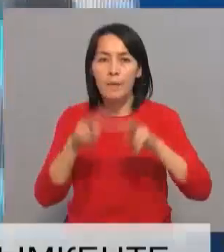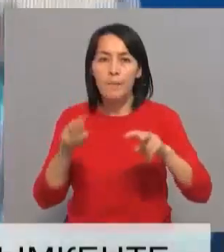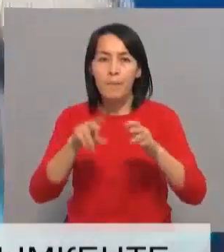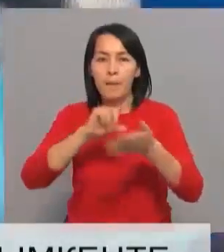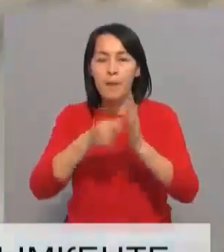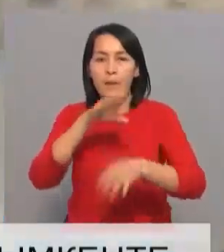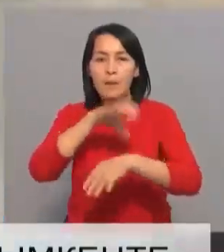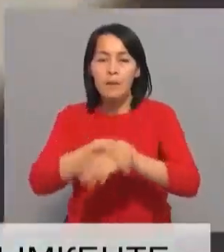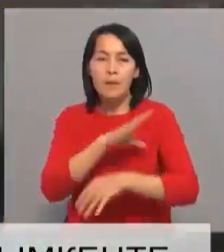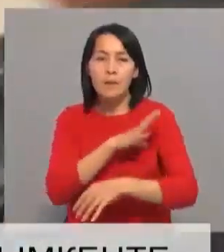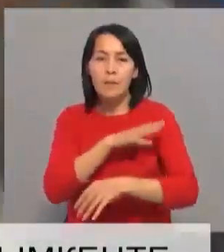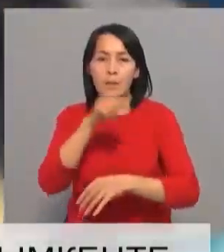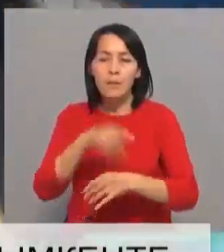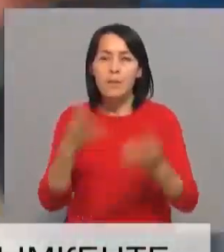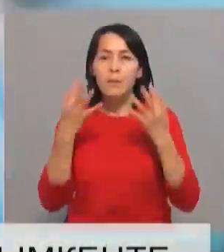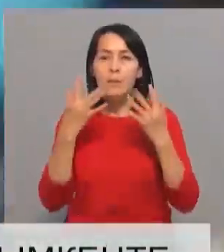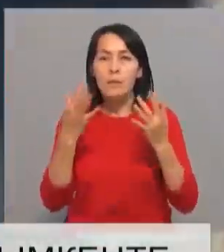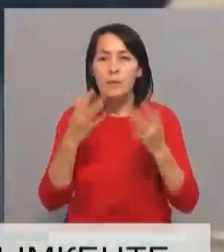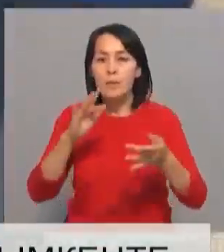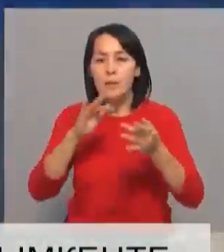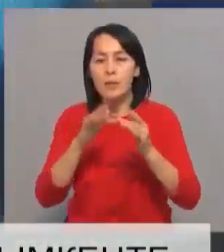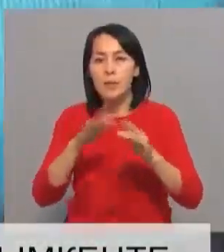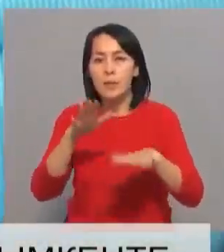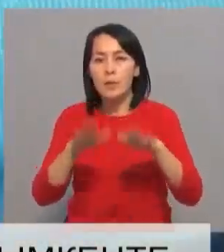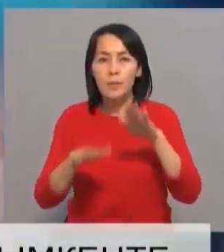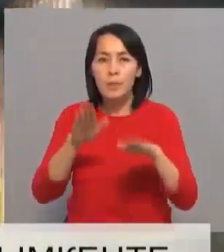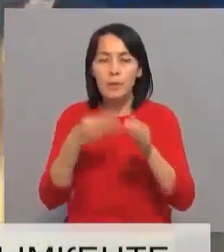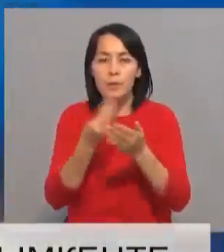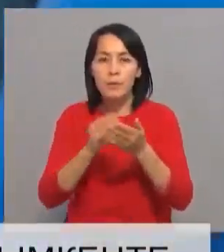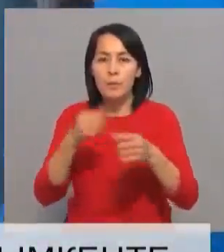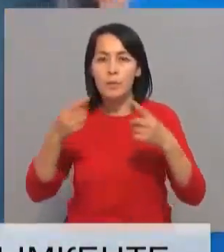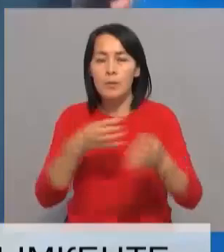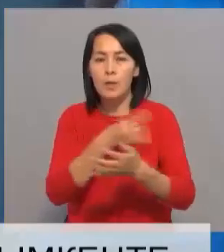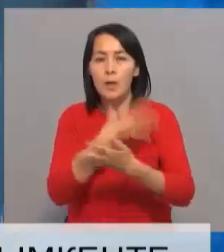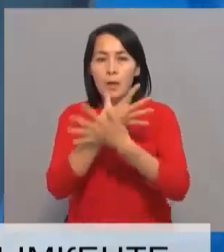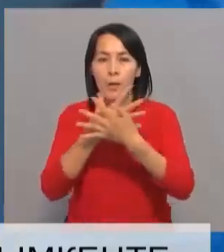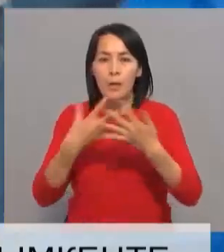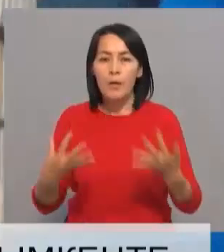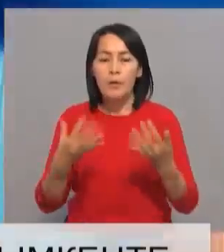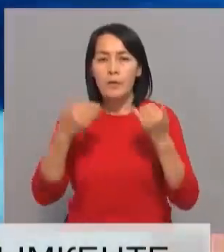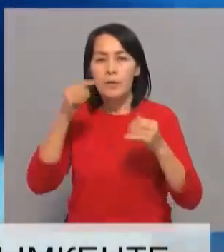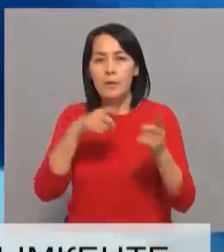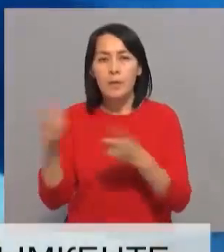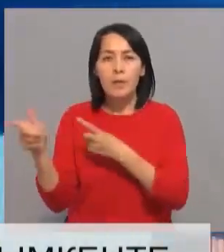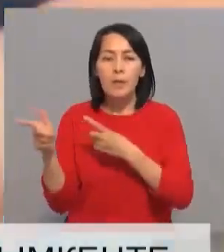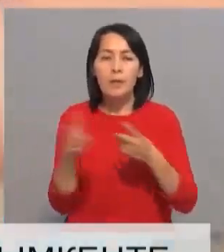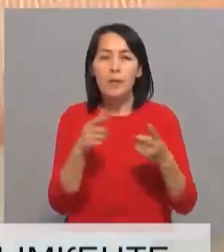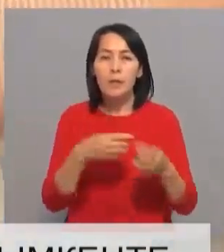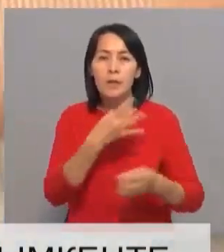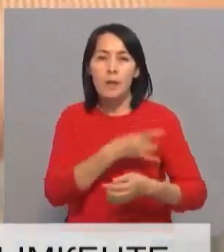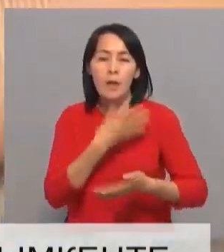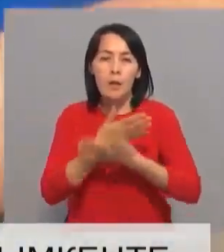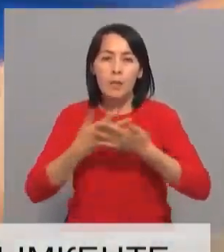квартире задержанного оперативники обнаружили несколько электронных весов, пакеты с психотропными и растительными веществами, для изготовления